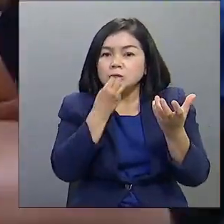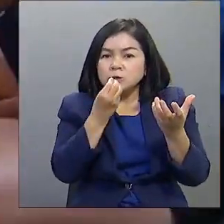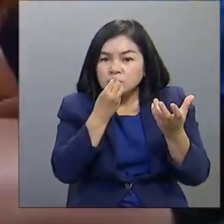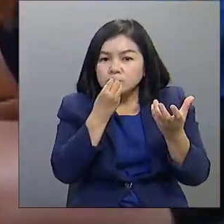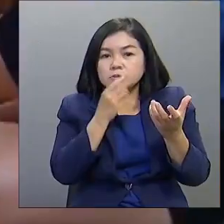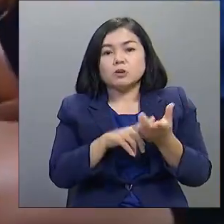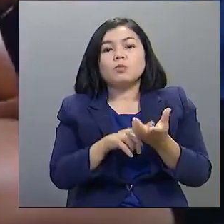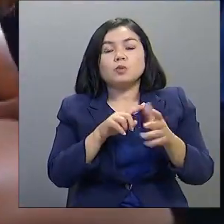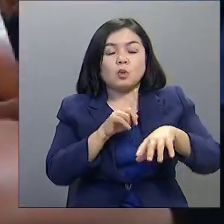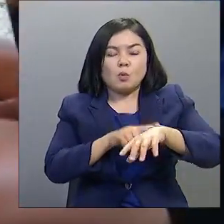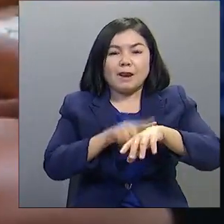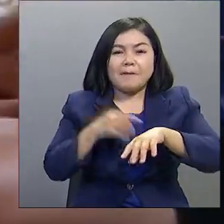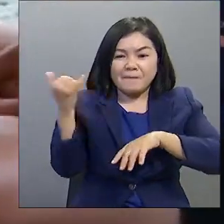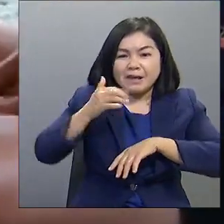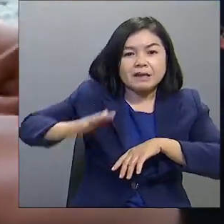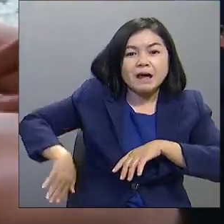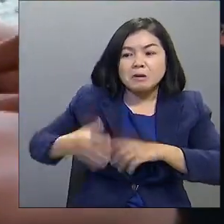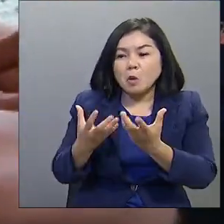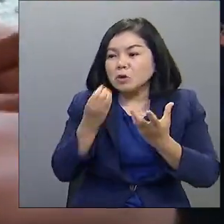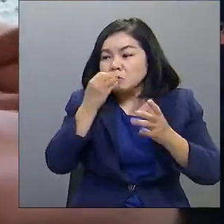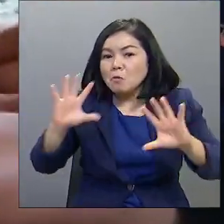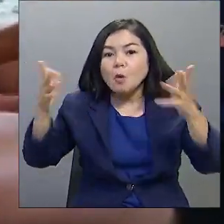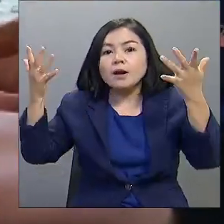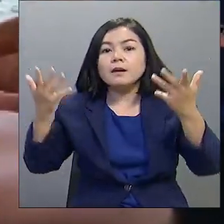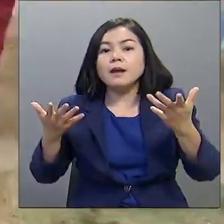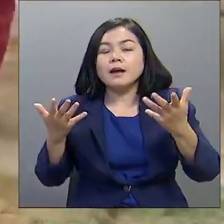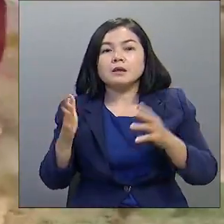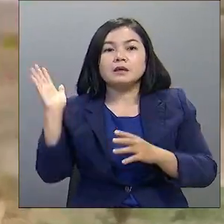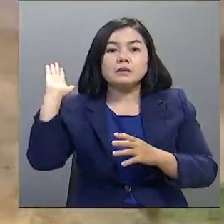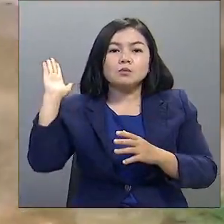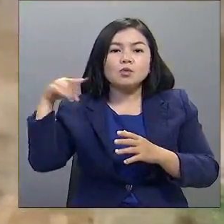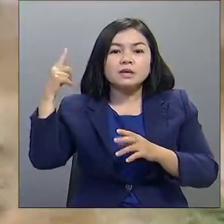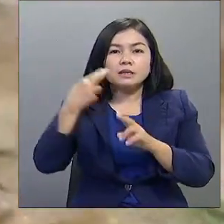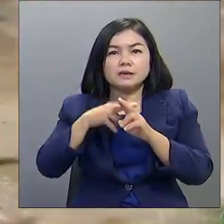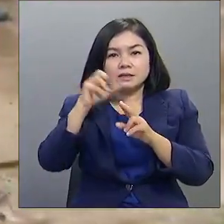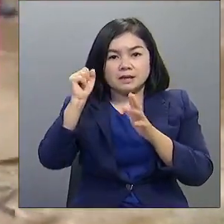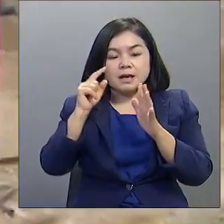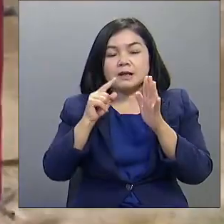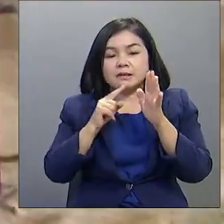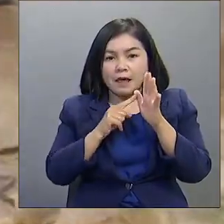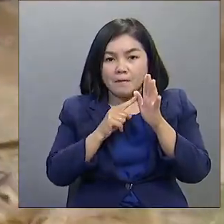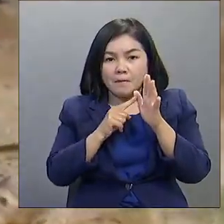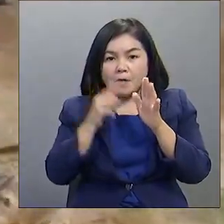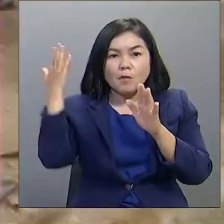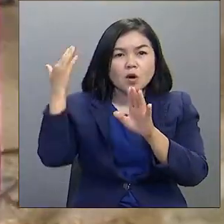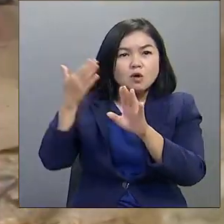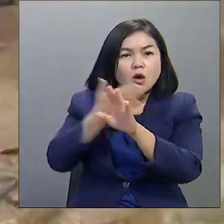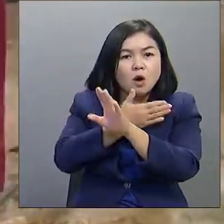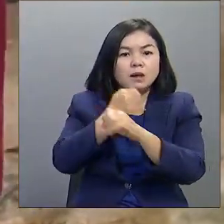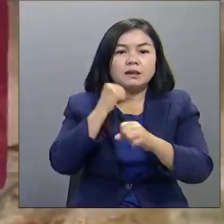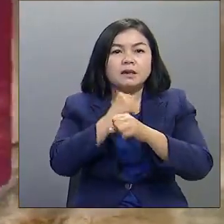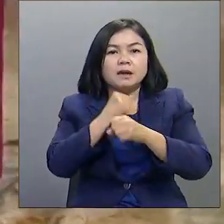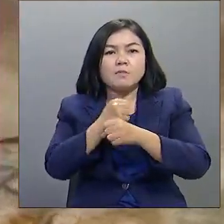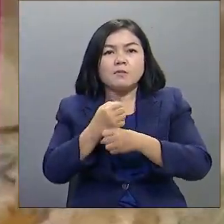ไม่ทันอดกินนะอันนี้เป็นหน้าร้านก่อนอ่ะเดินเข้ามาให้คุณสำลิดครับคุณสำลิดลงมากเล่าให้ฟังครับว่าก่อนหน้าจะมาทำขนมนางเล็ดข